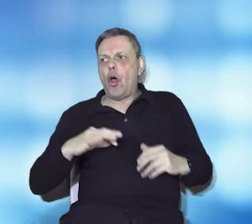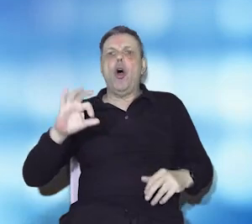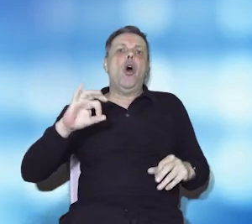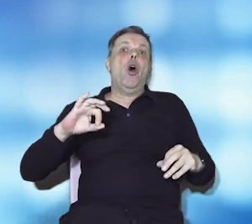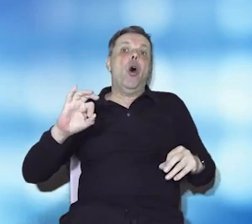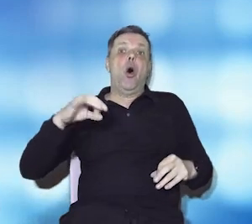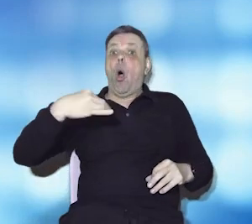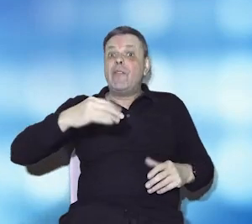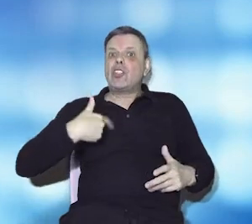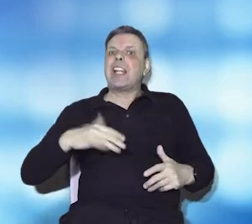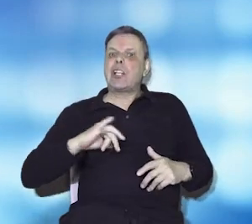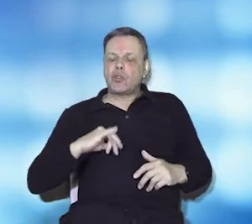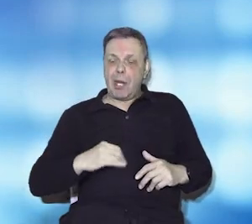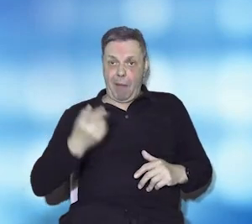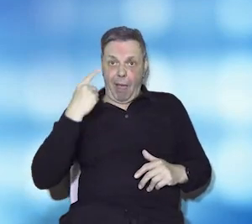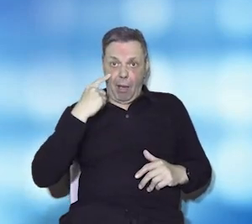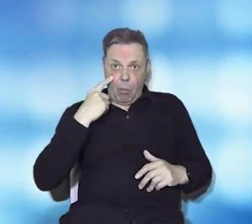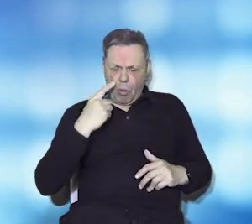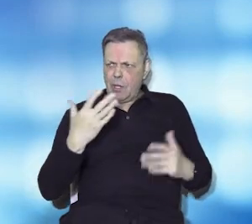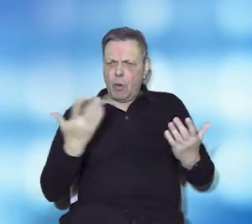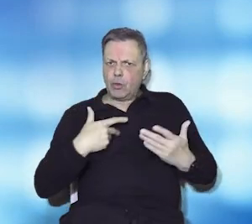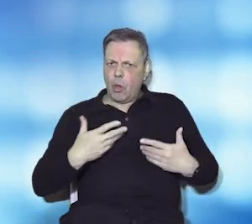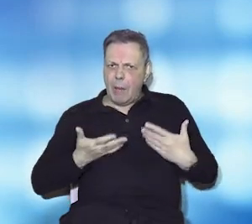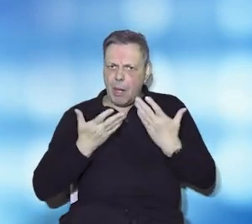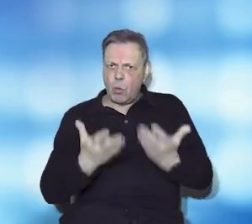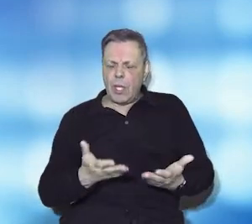zanima, ali kad pogledamo što nam nude,